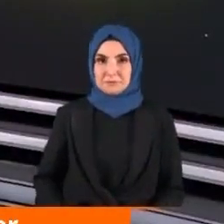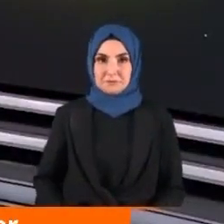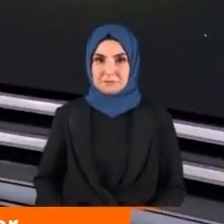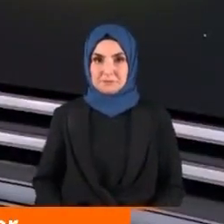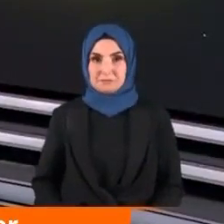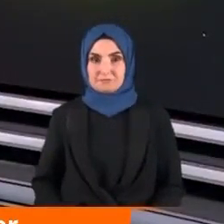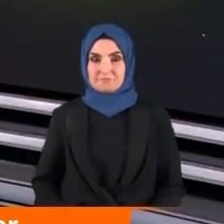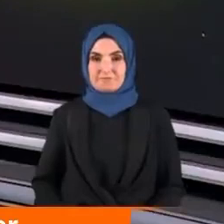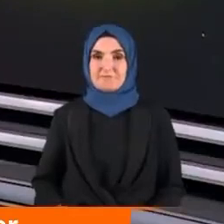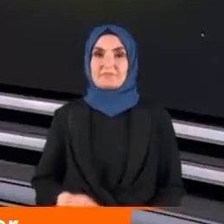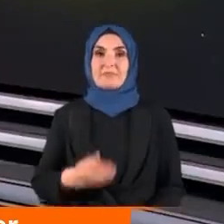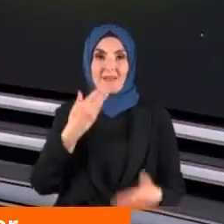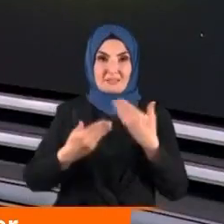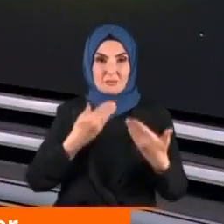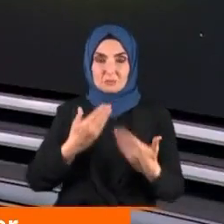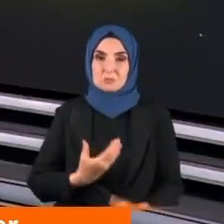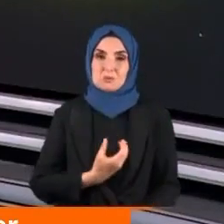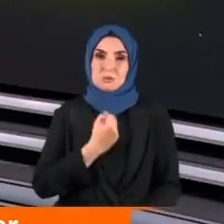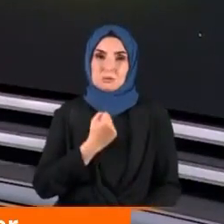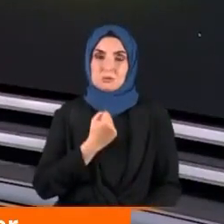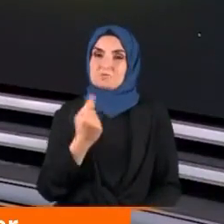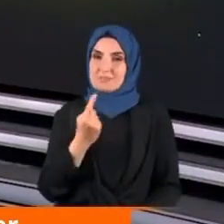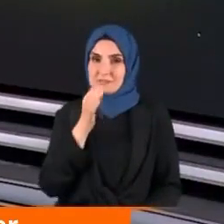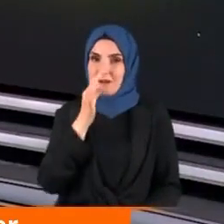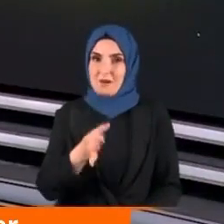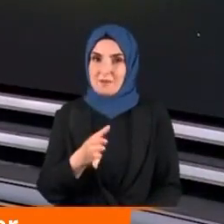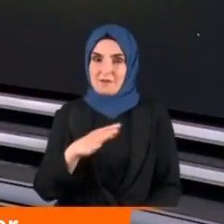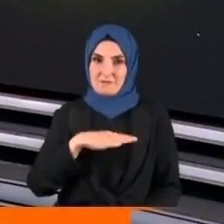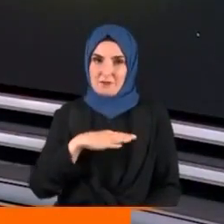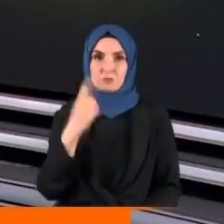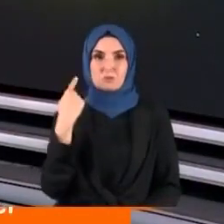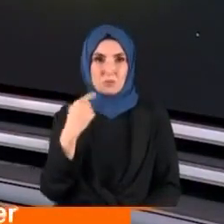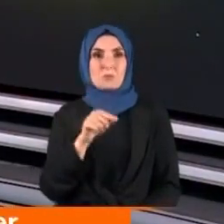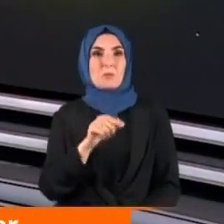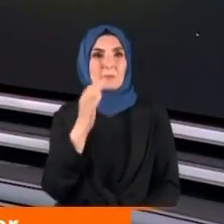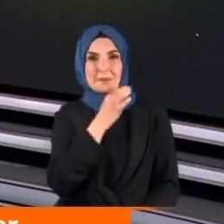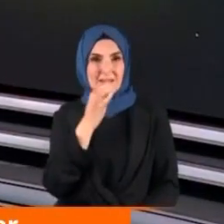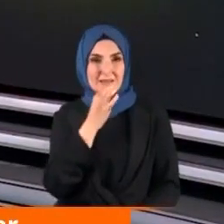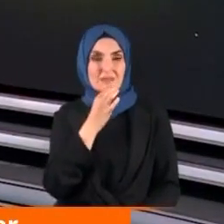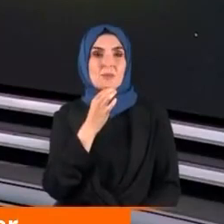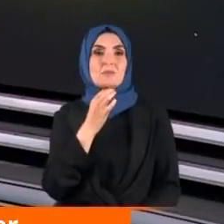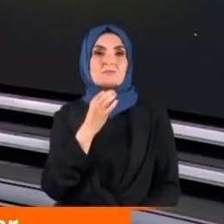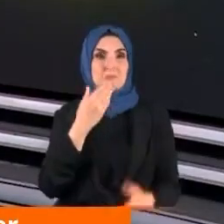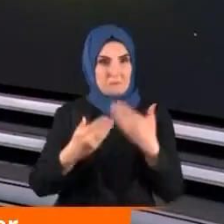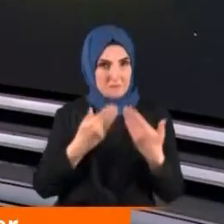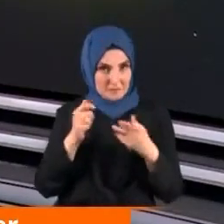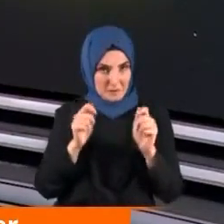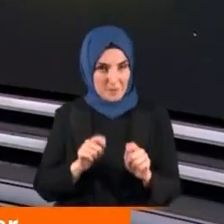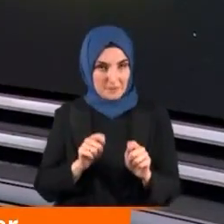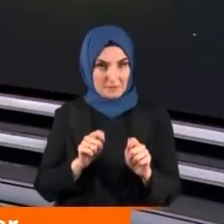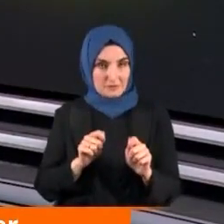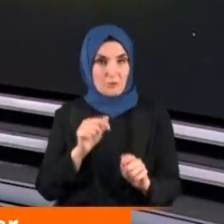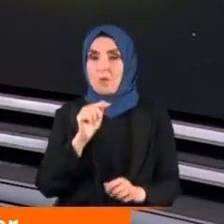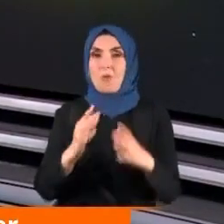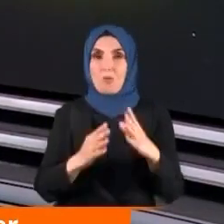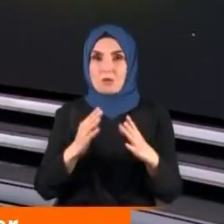Vermekten üzüntü duyduğumuz can sıkan bir haber var sırada. Dün benzerini hatta tıpatıp aynısını ekranlarınıza taşımıştık. O olay Bursa'daydı.